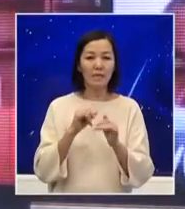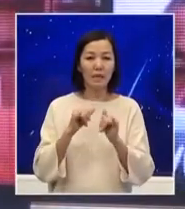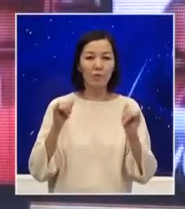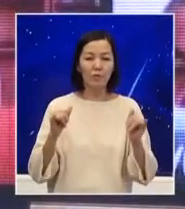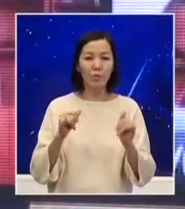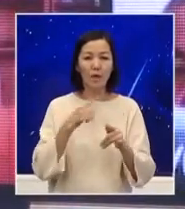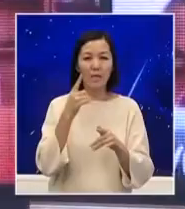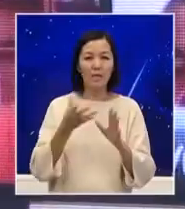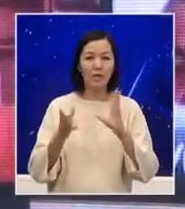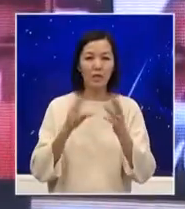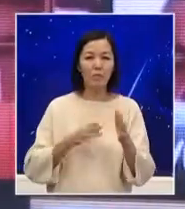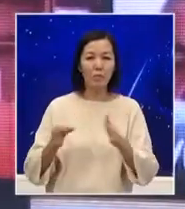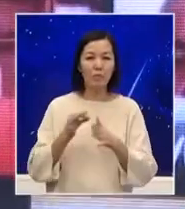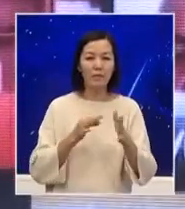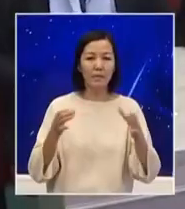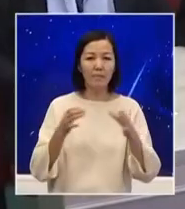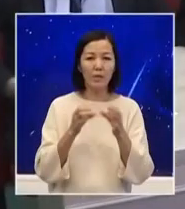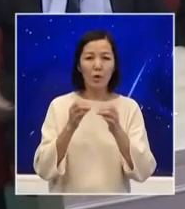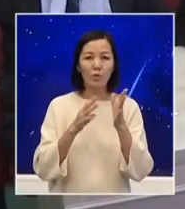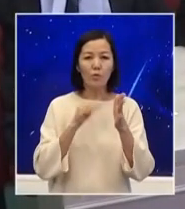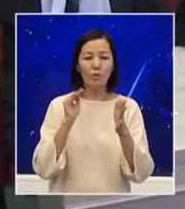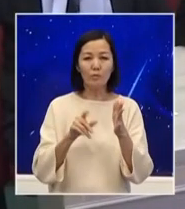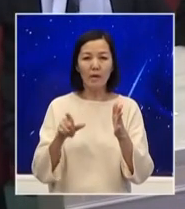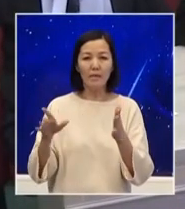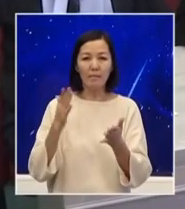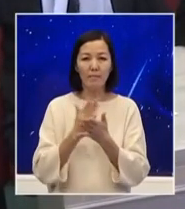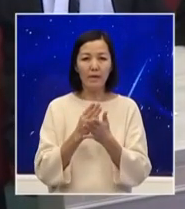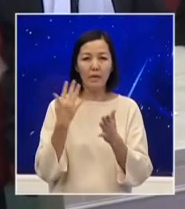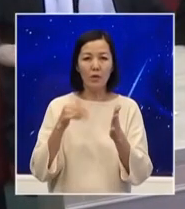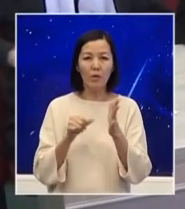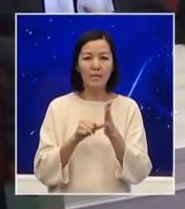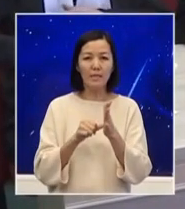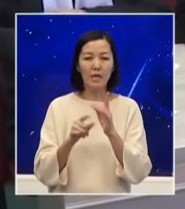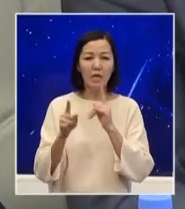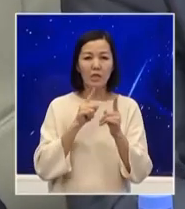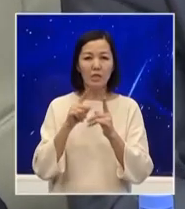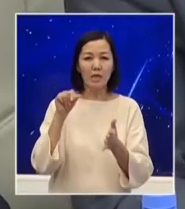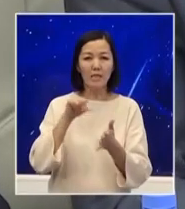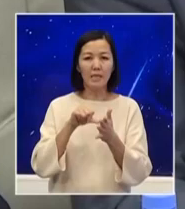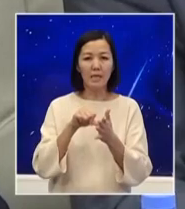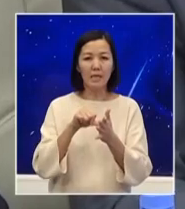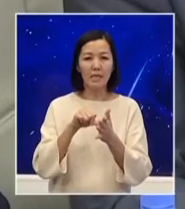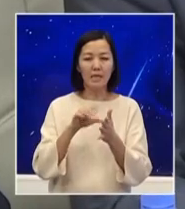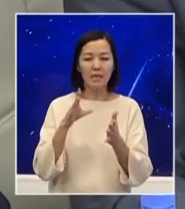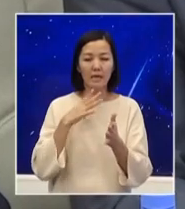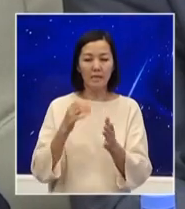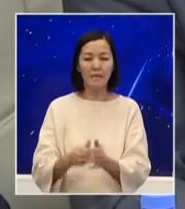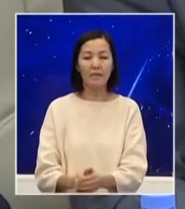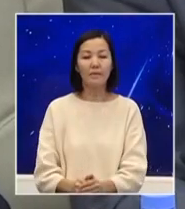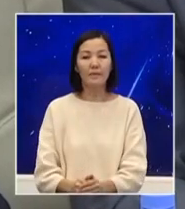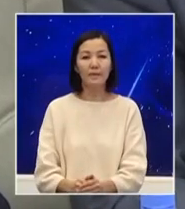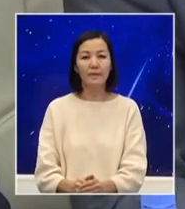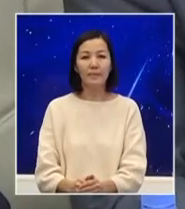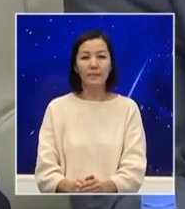көтерілді. Жалпы облыста аталмыш партияның 19 мың мүшесі бар. Соның 56-сы кезекті жиынға делегат ретінде